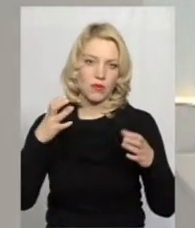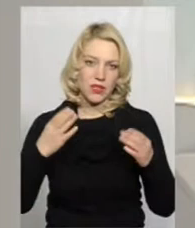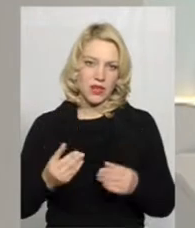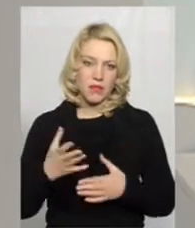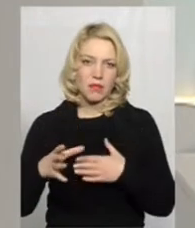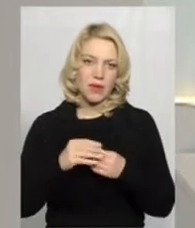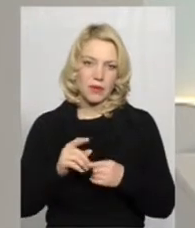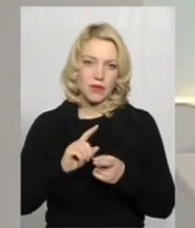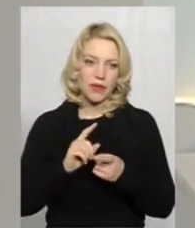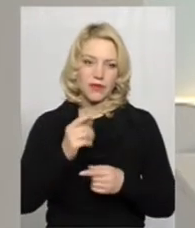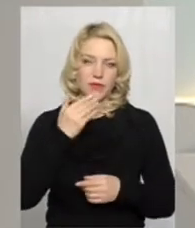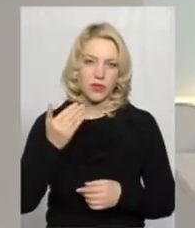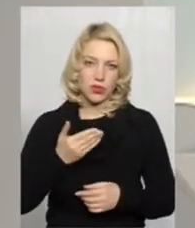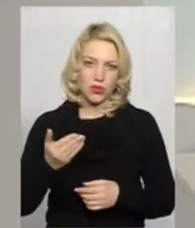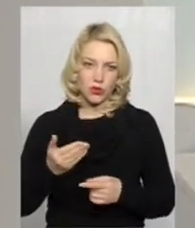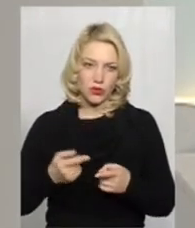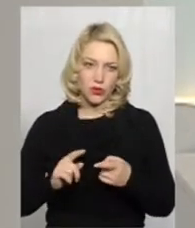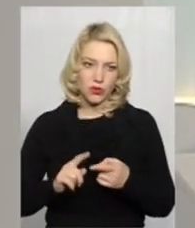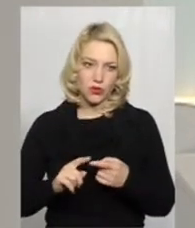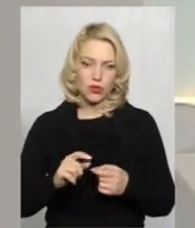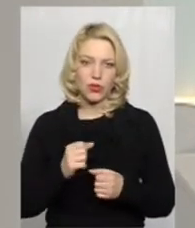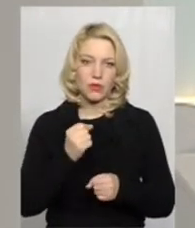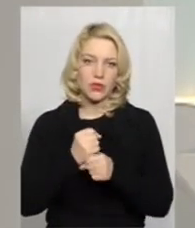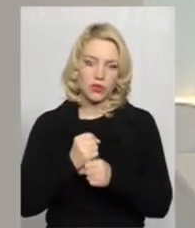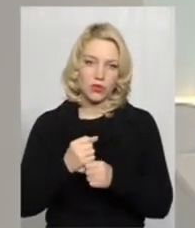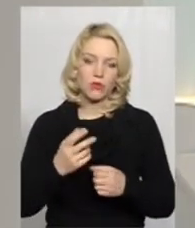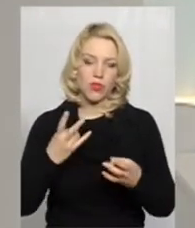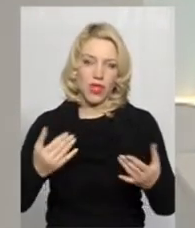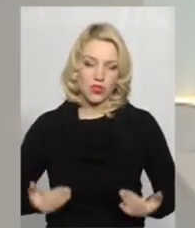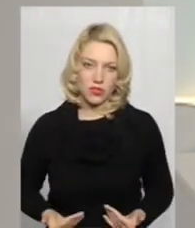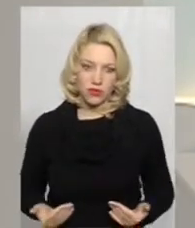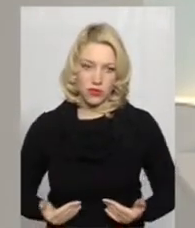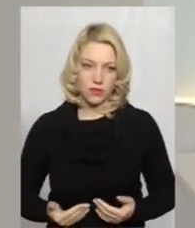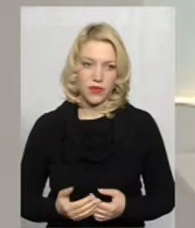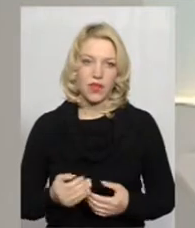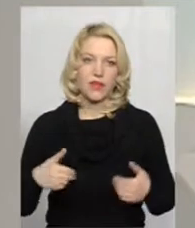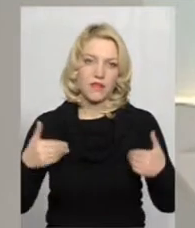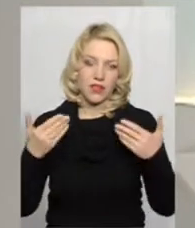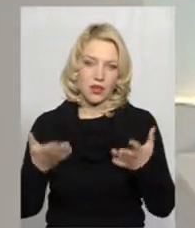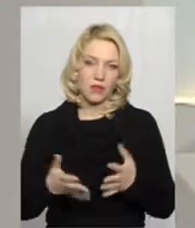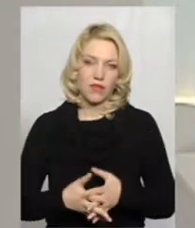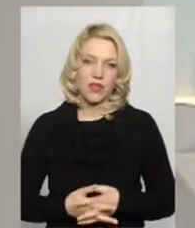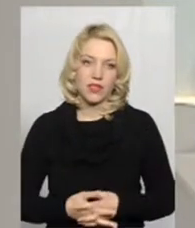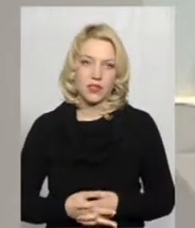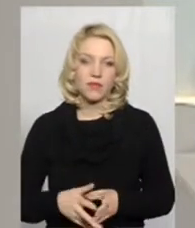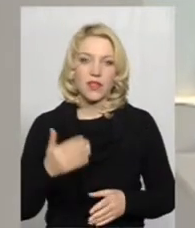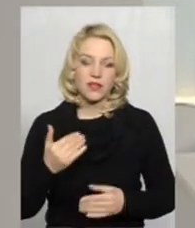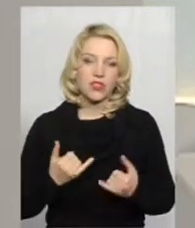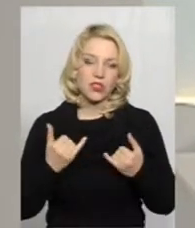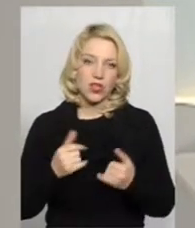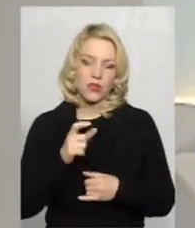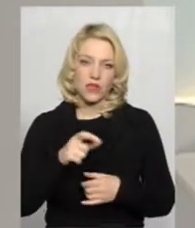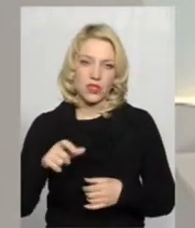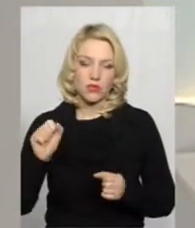з перекладачкою на жестову мову Оксаною Фіновською працюємо для вас наживо. Вітаю! Ви, шановні